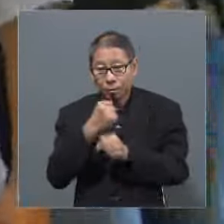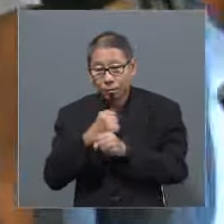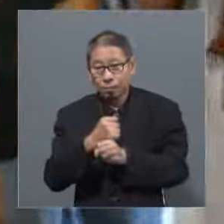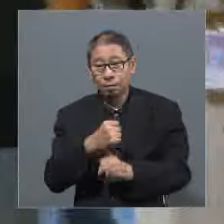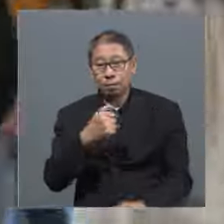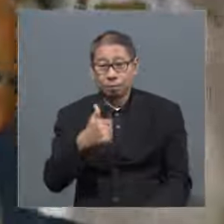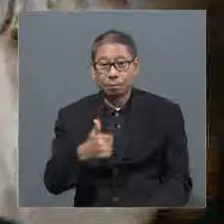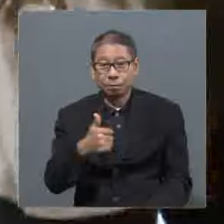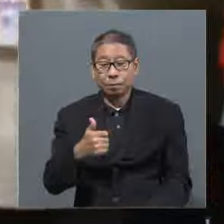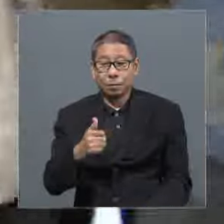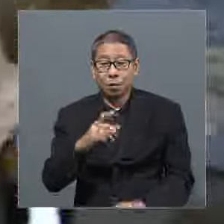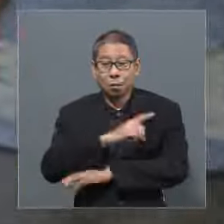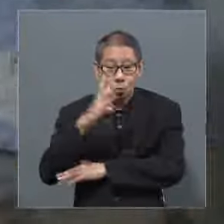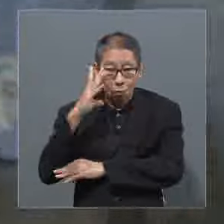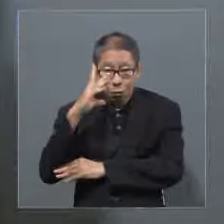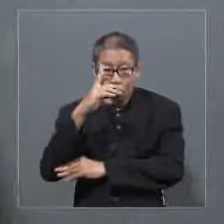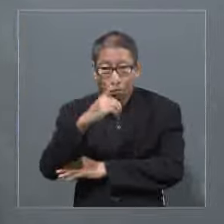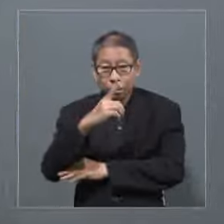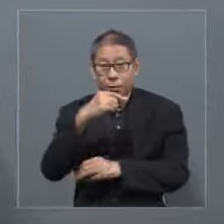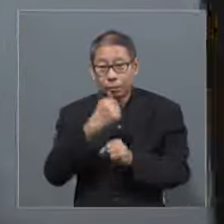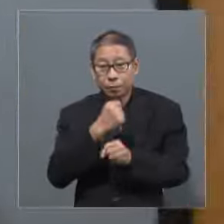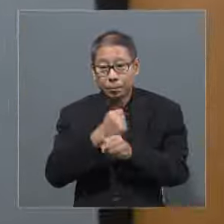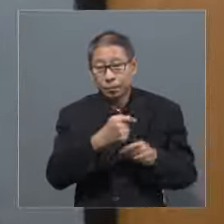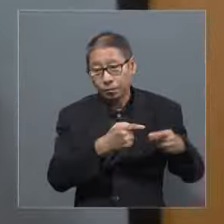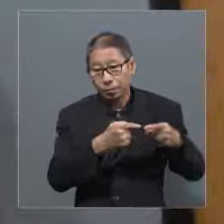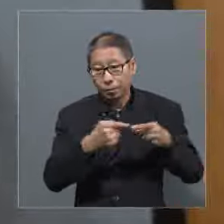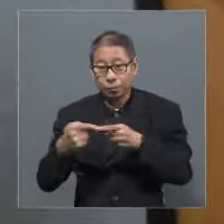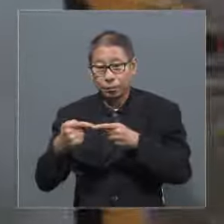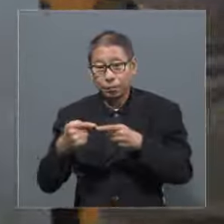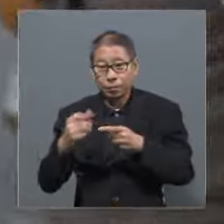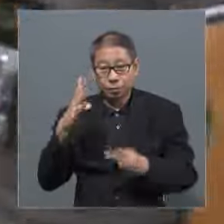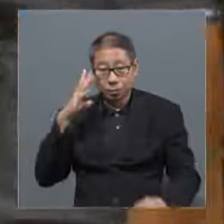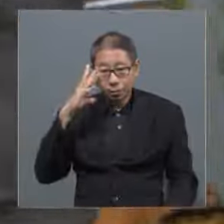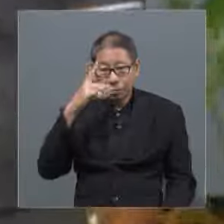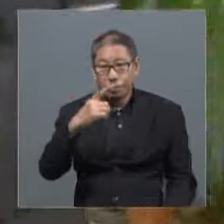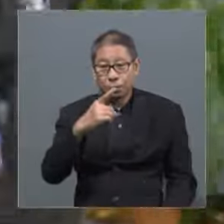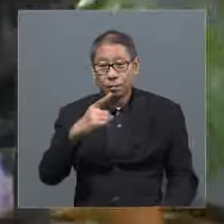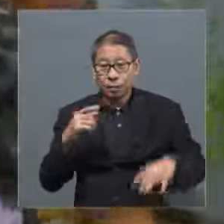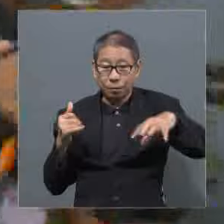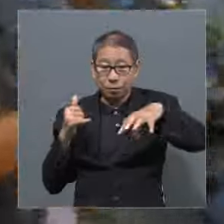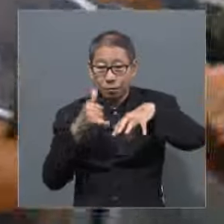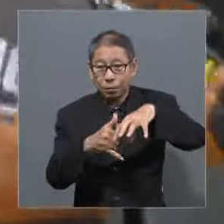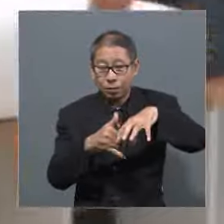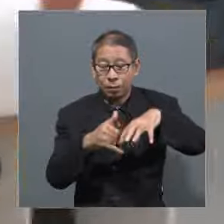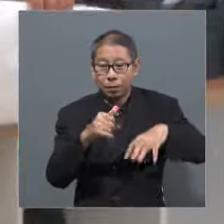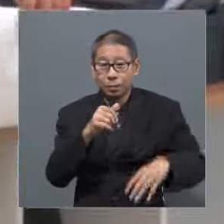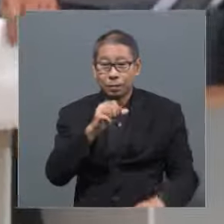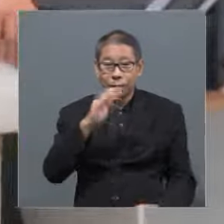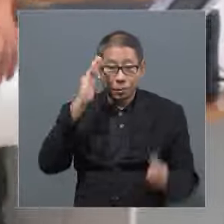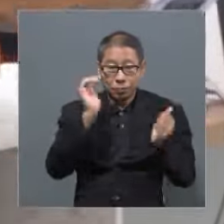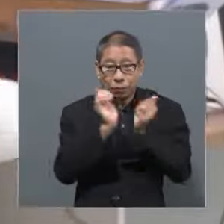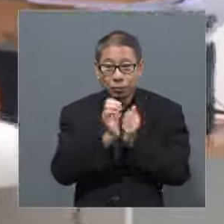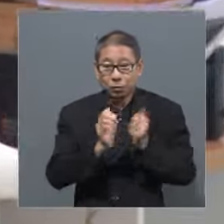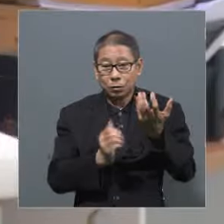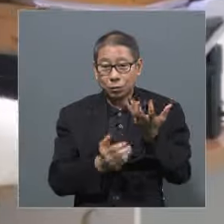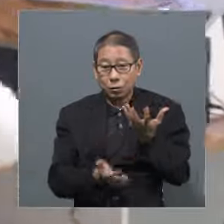ได้ส่วนวันพรุ่งนี้เดินหน้าต่อนะไปกันต่อพรุ่งนี้จะไปที่สนเตาปูนครับซึ่งเคย